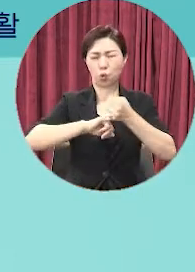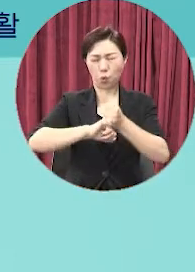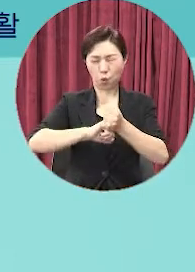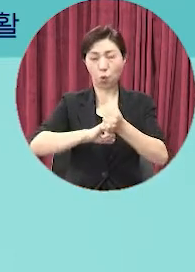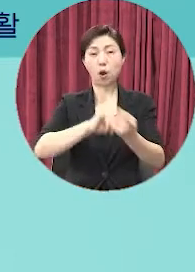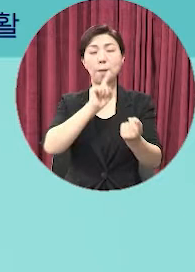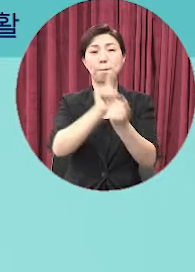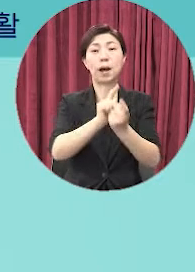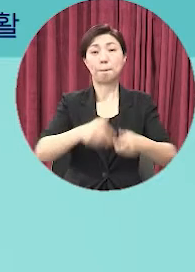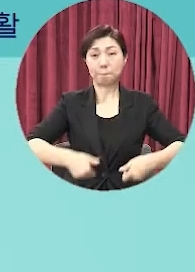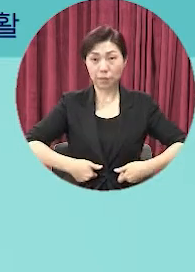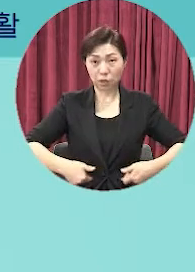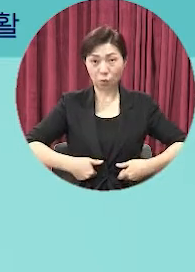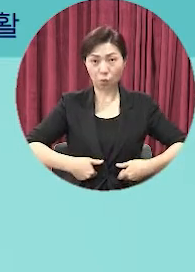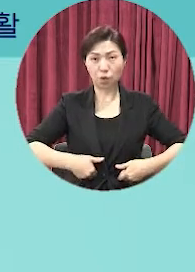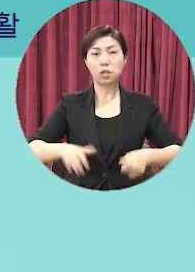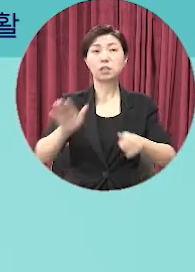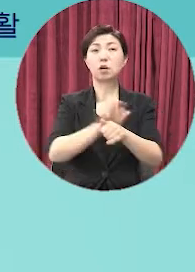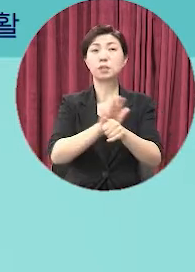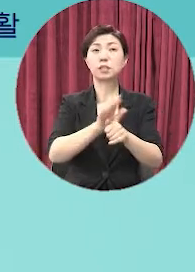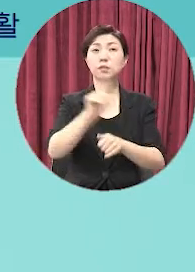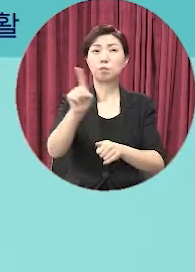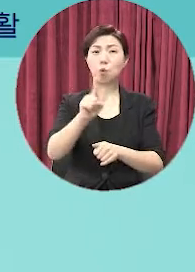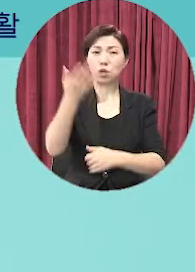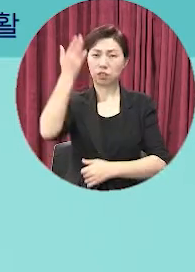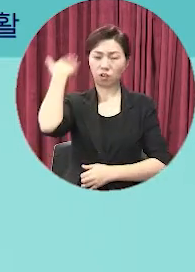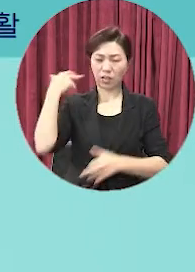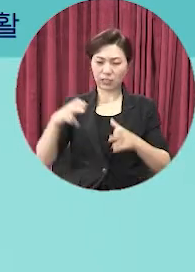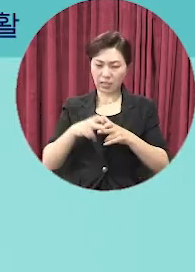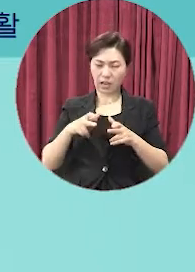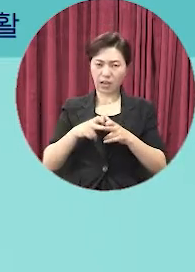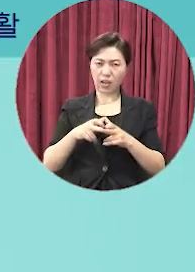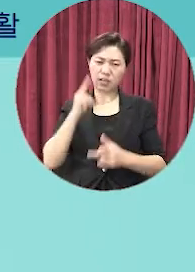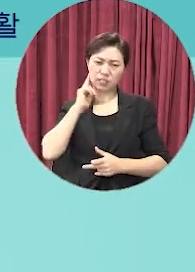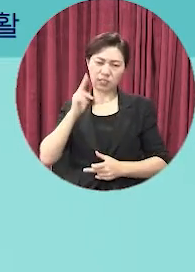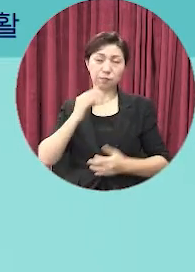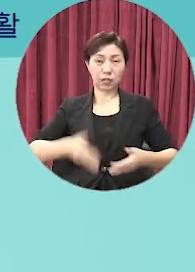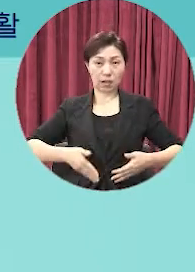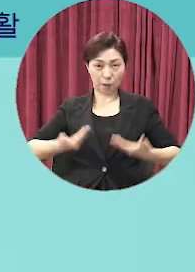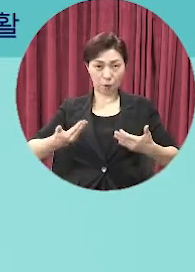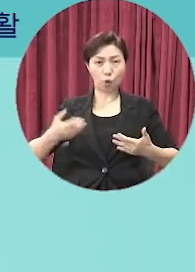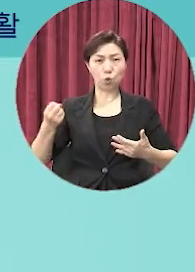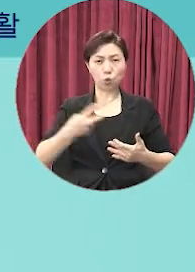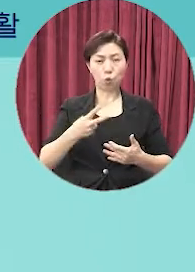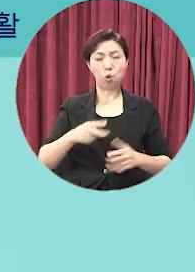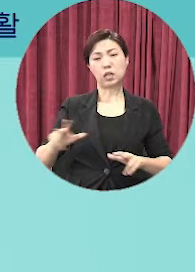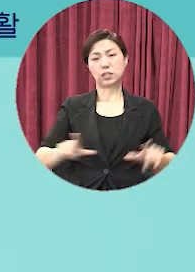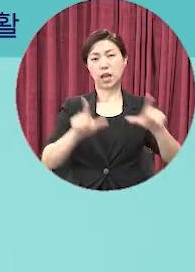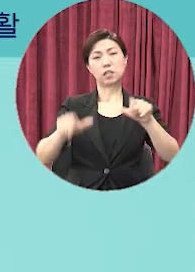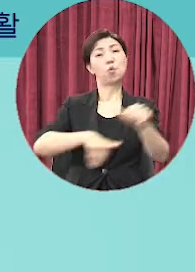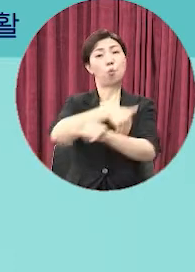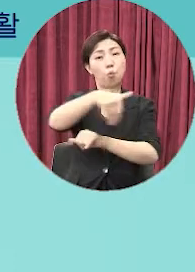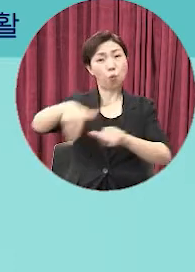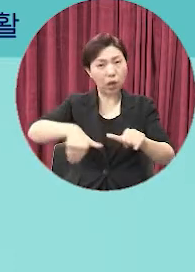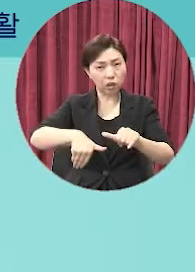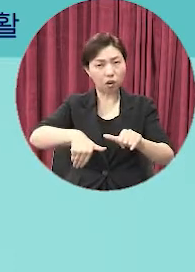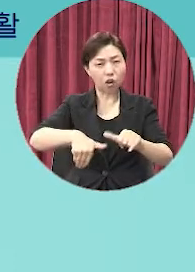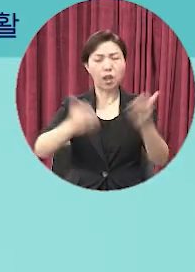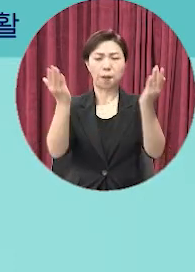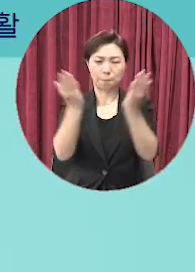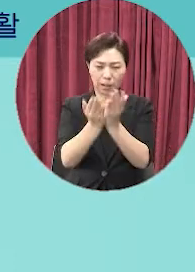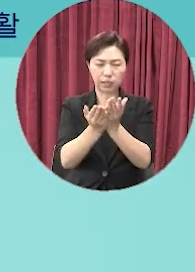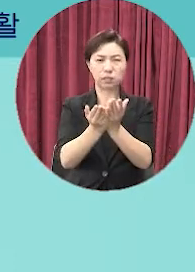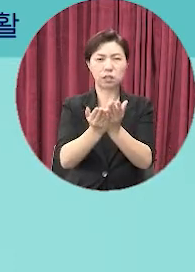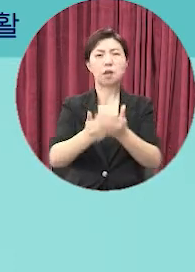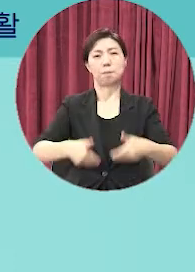경우는 어떠한 경우인지 기존의 장애 정도라든지 또는 환경이라든지 이런 것들을 다 같이 고려를 해서 정의해야 될